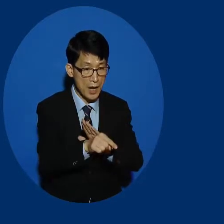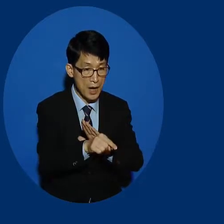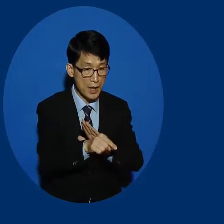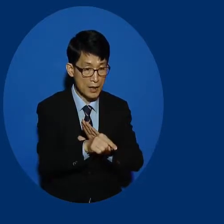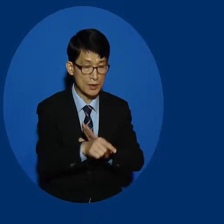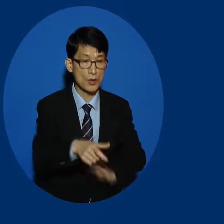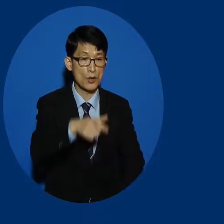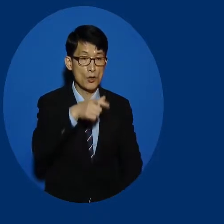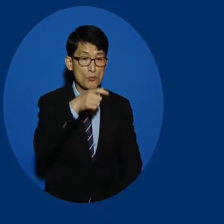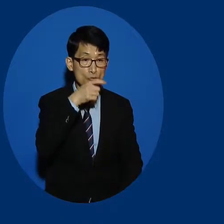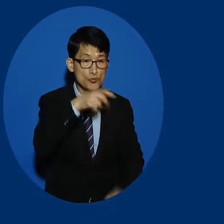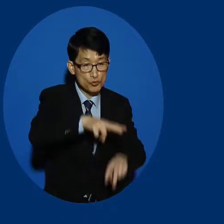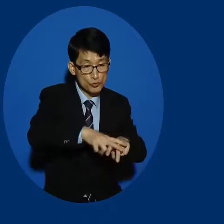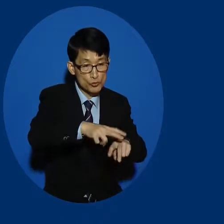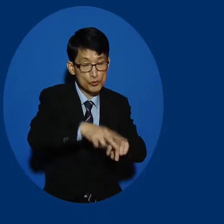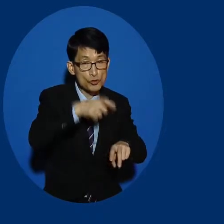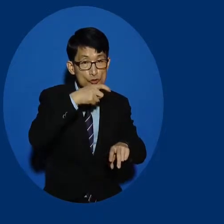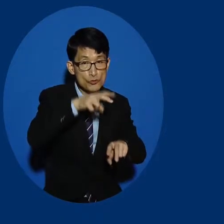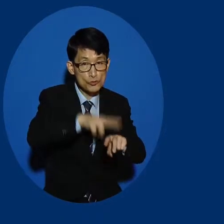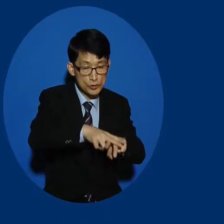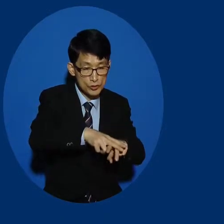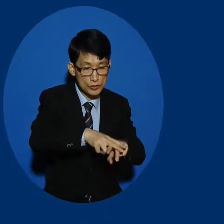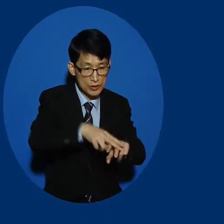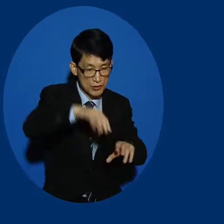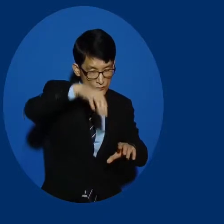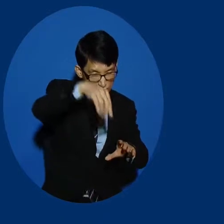파줍니다. 수도관을 설치해줘요.